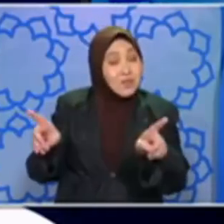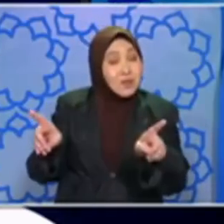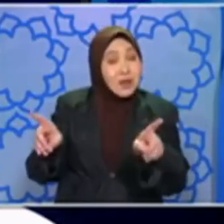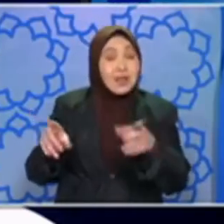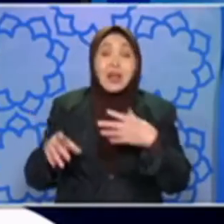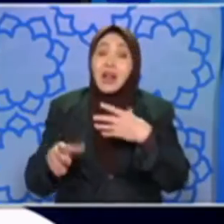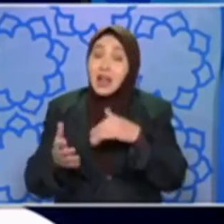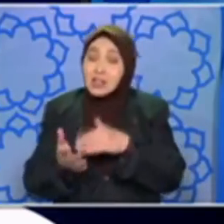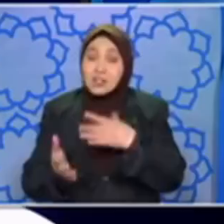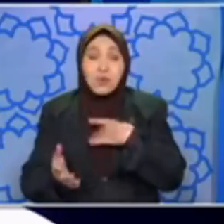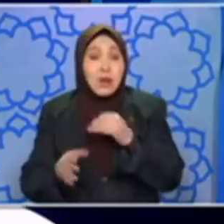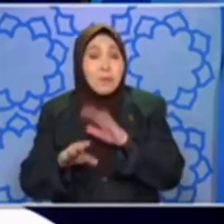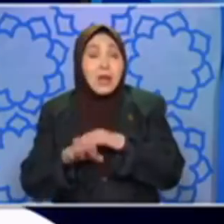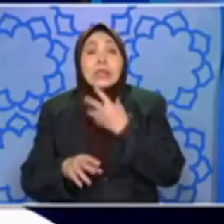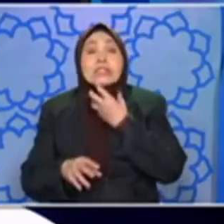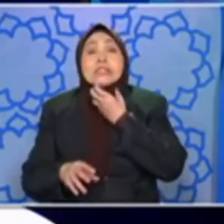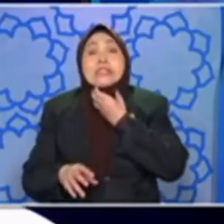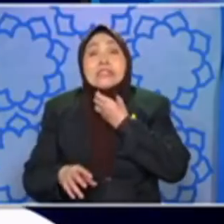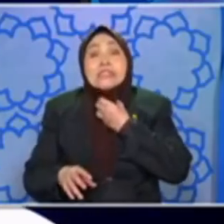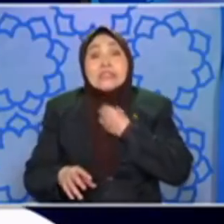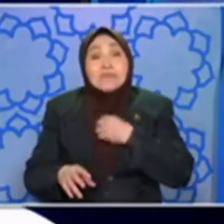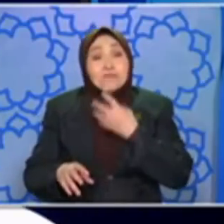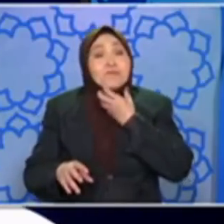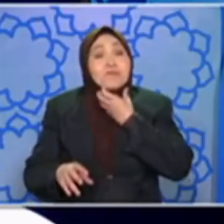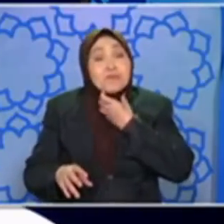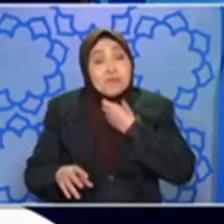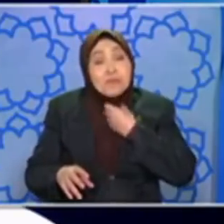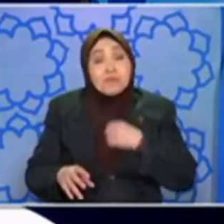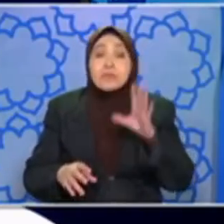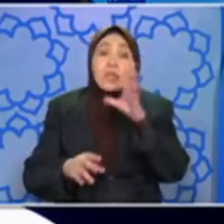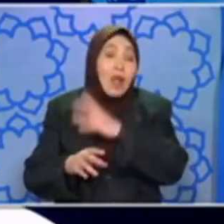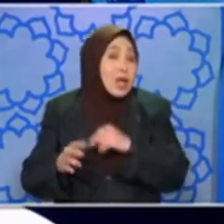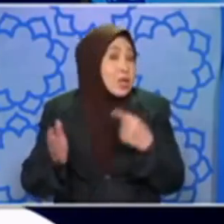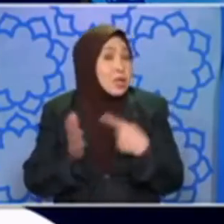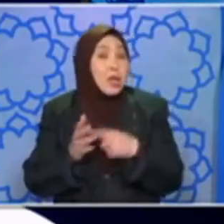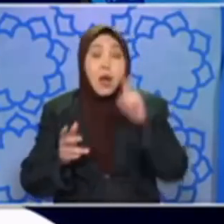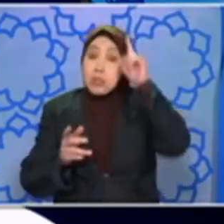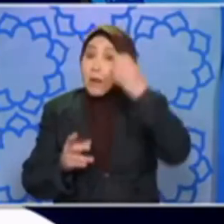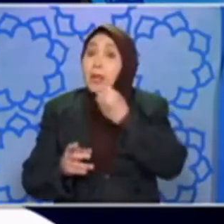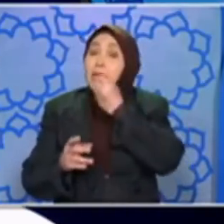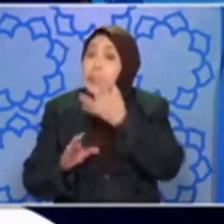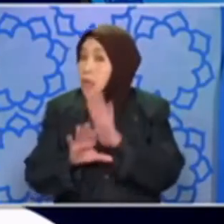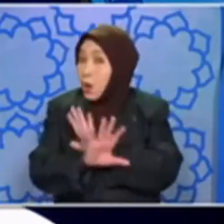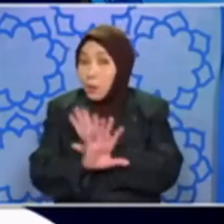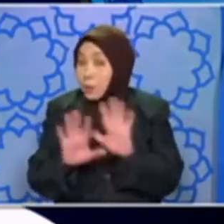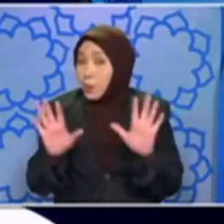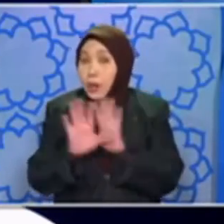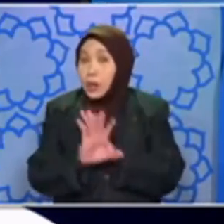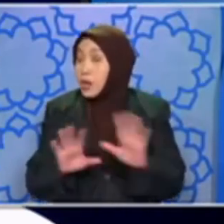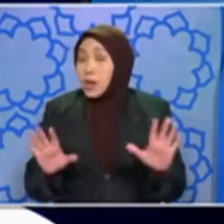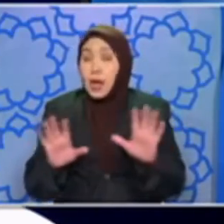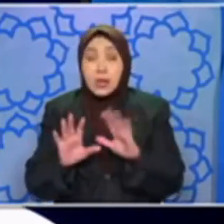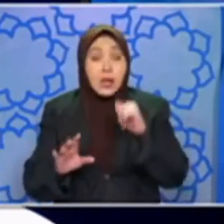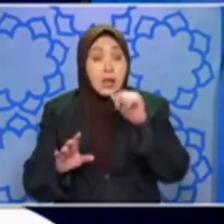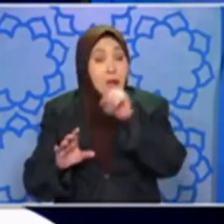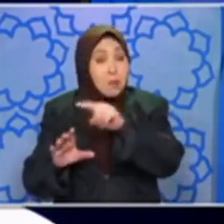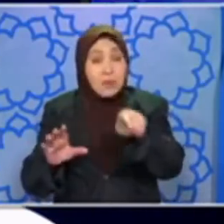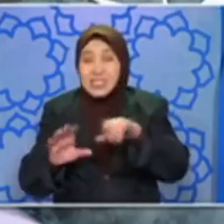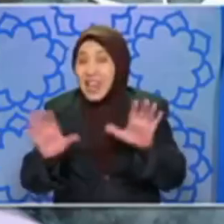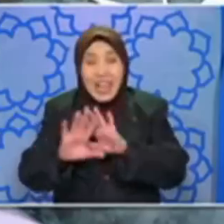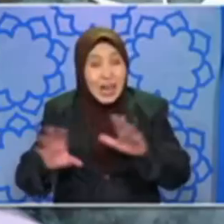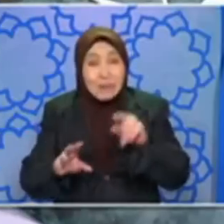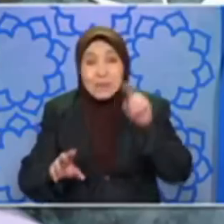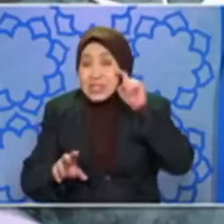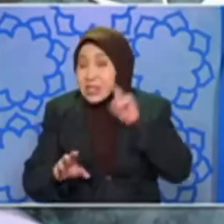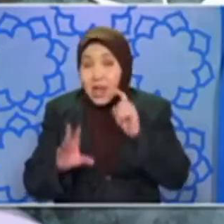suka kepada perkara syahwah, ya. Dan ini Allah kata bukannya wala tazni, bukannya kamu jangan berzina, tetapi Allah